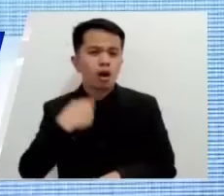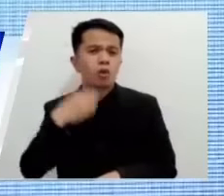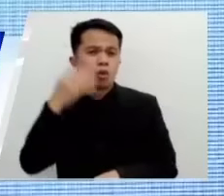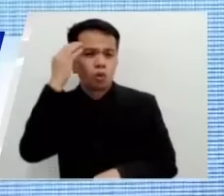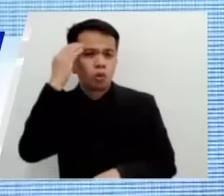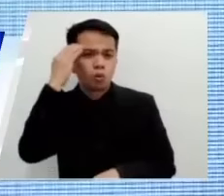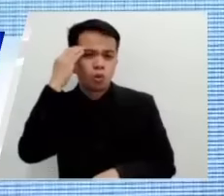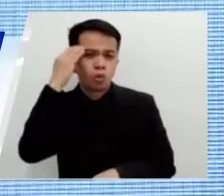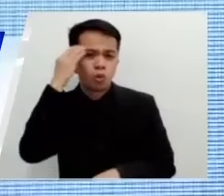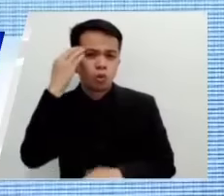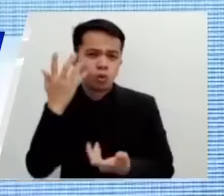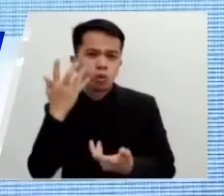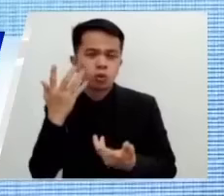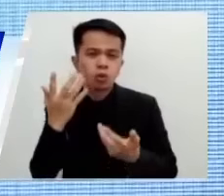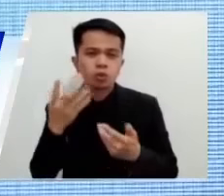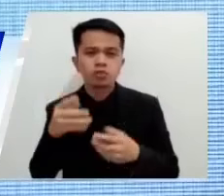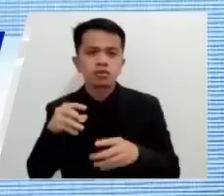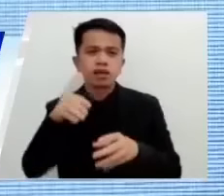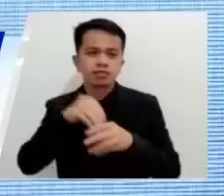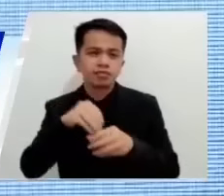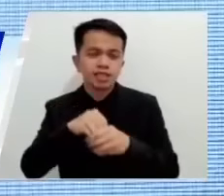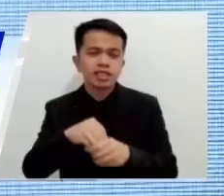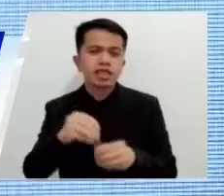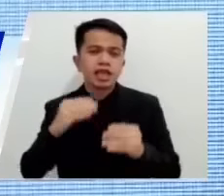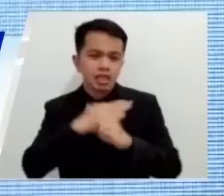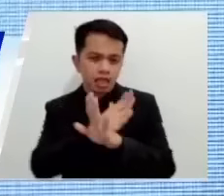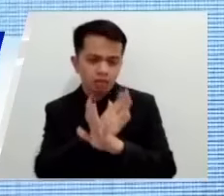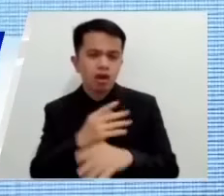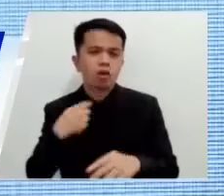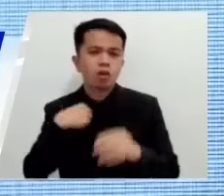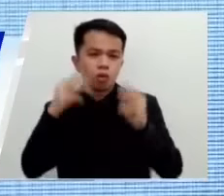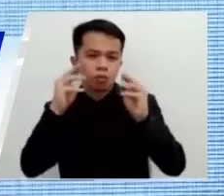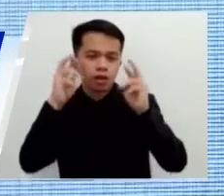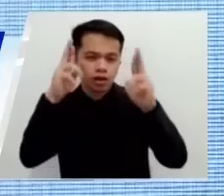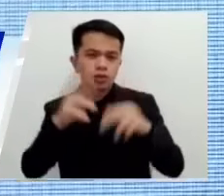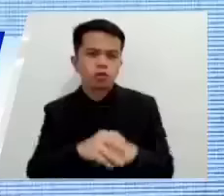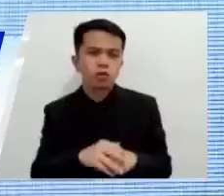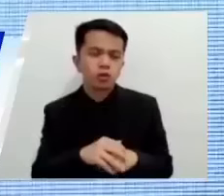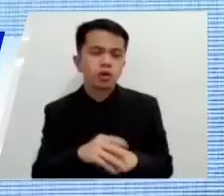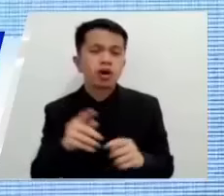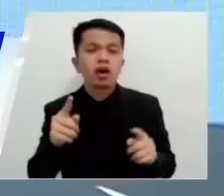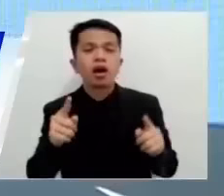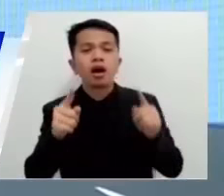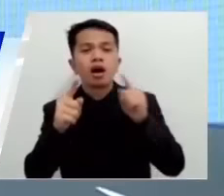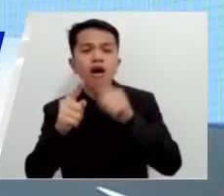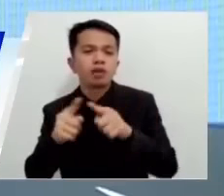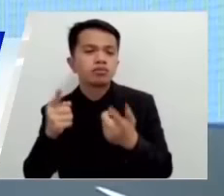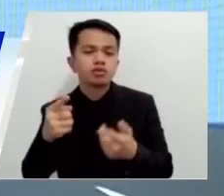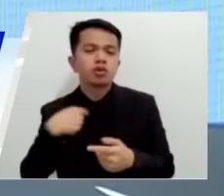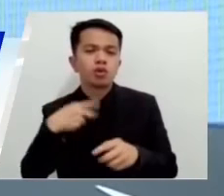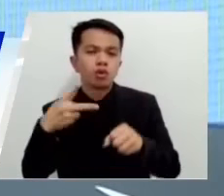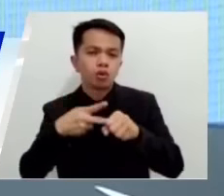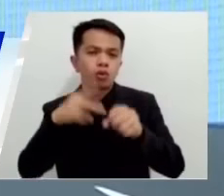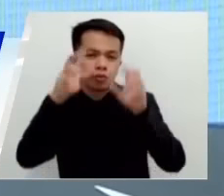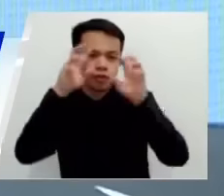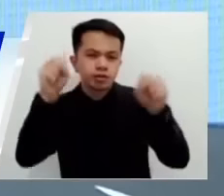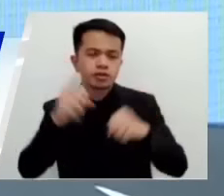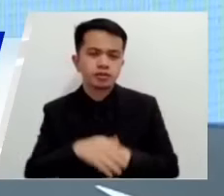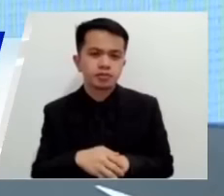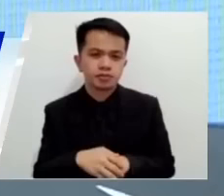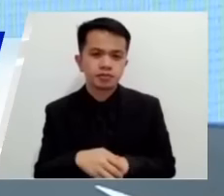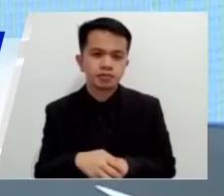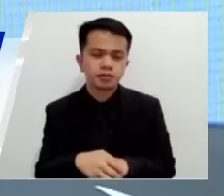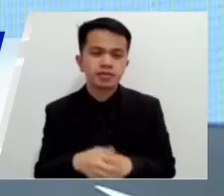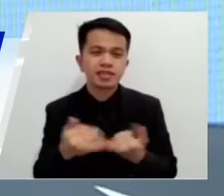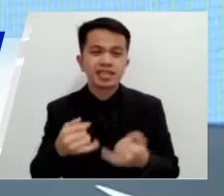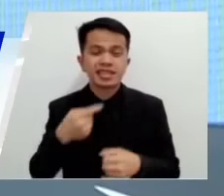ako ay nasa Davao pa, simula nung ako ay mayor pa, hanggang naging vice president ako. Hindi po ba dapat malaman? Tingin ng vice